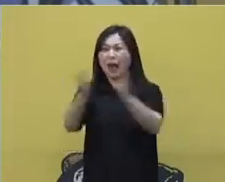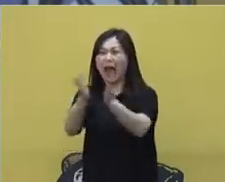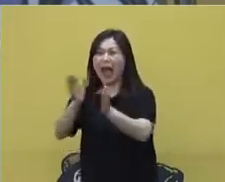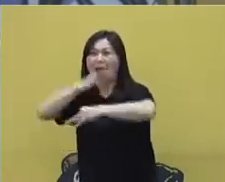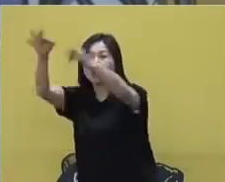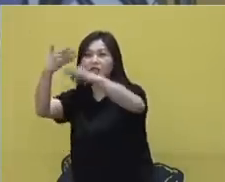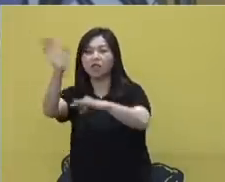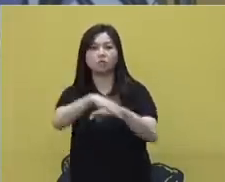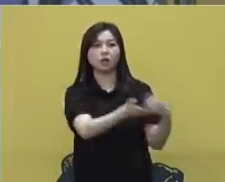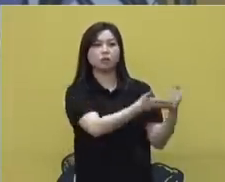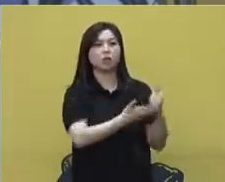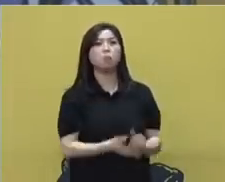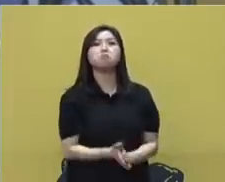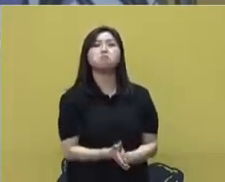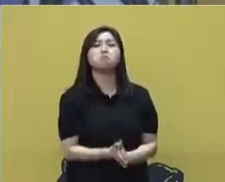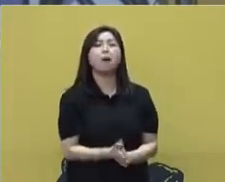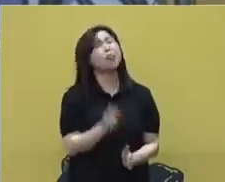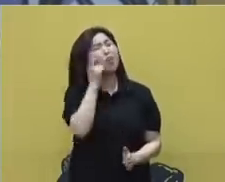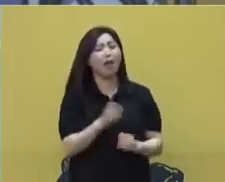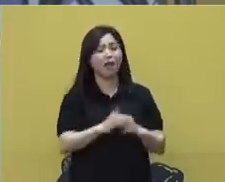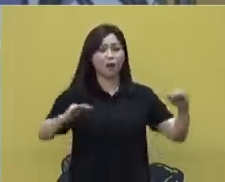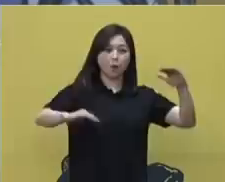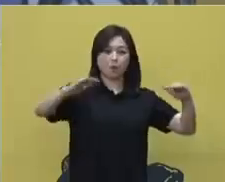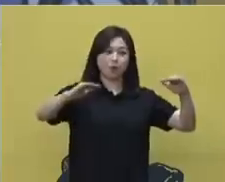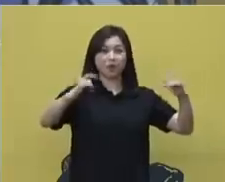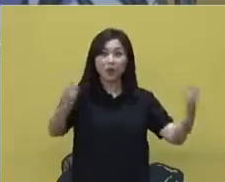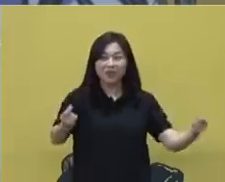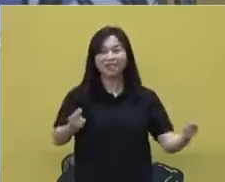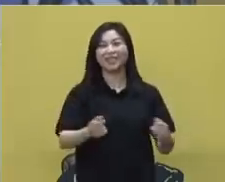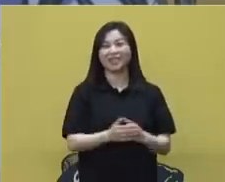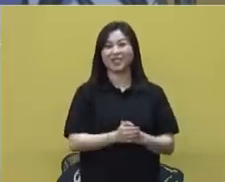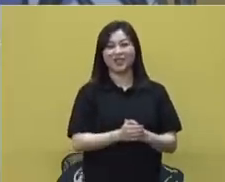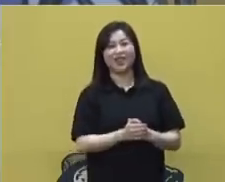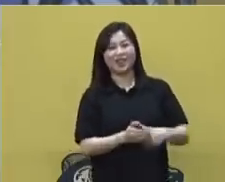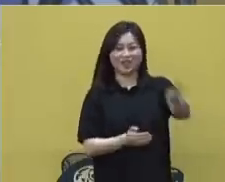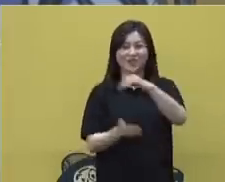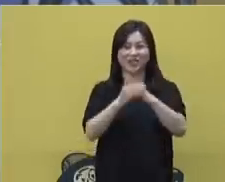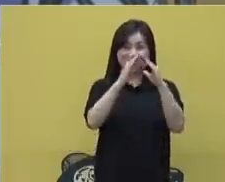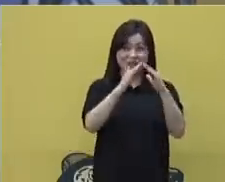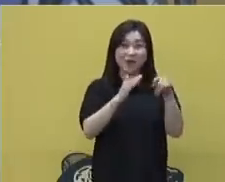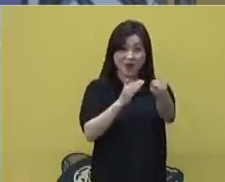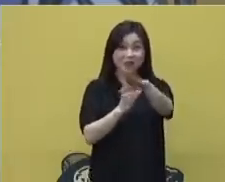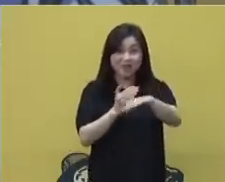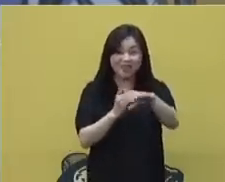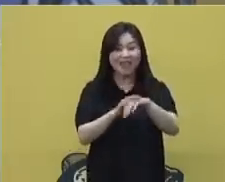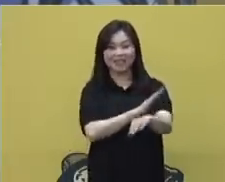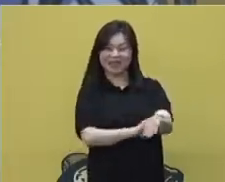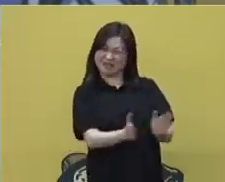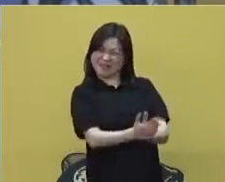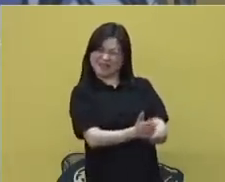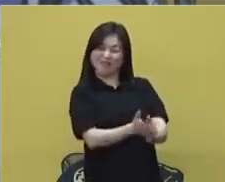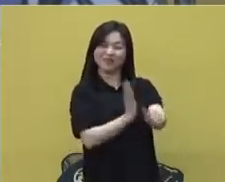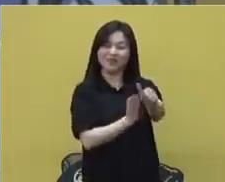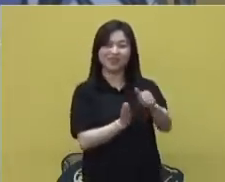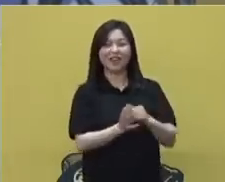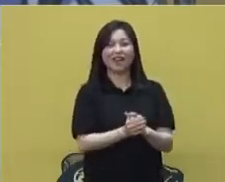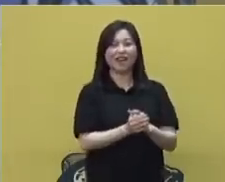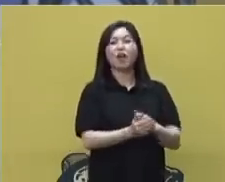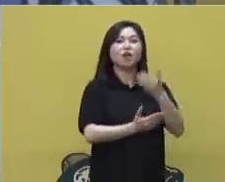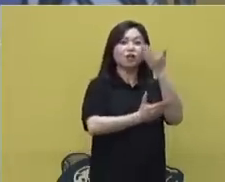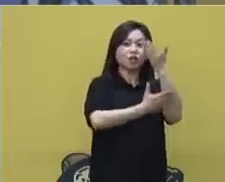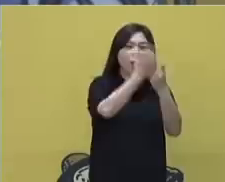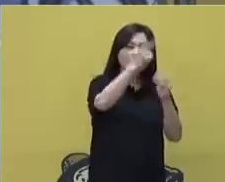그러니까 맞춰주시길 바라겠습니다. 존경하는 광주 전남 시민 도민 여러분. 통일에 보통 물꼬를 트는 것도